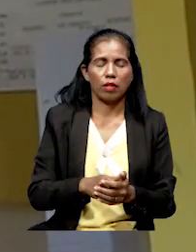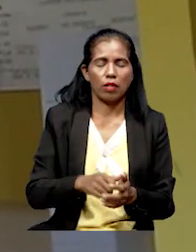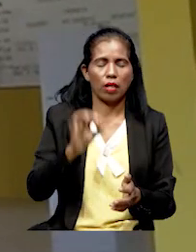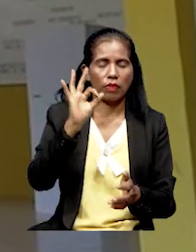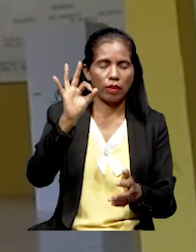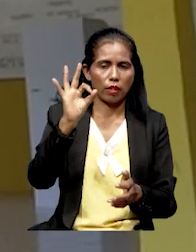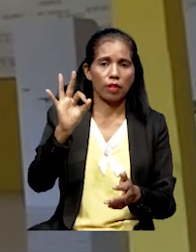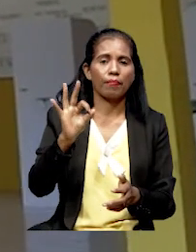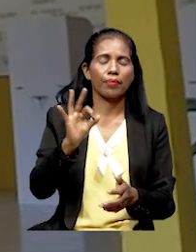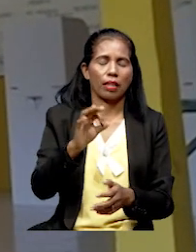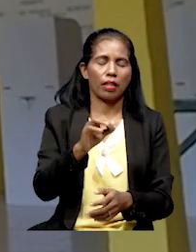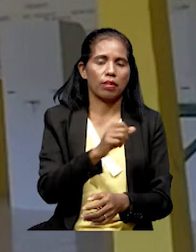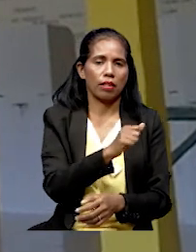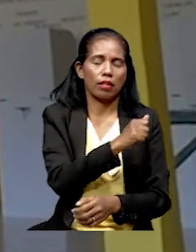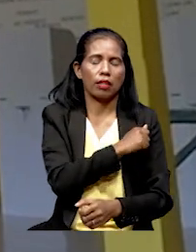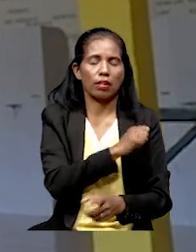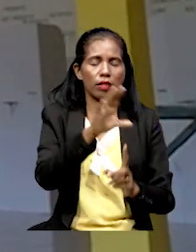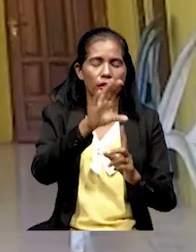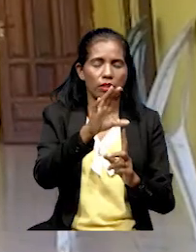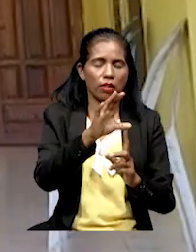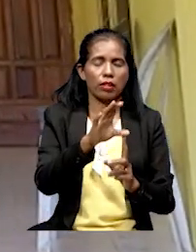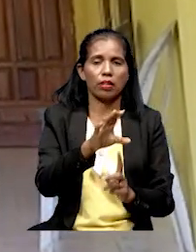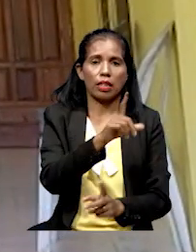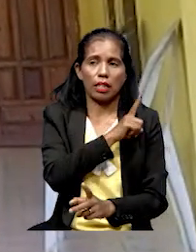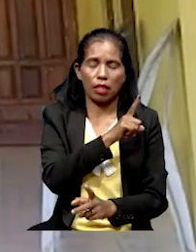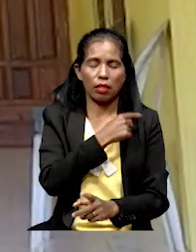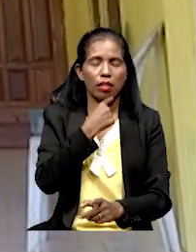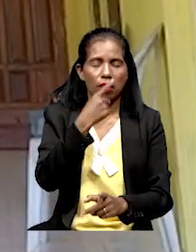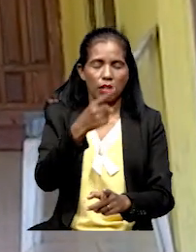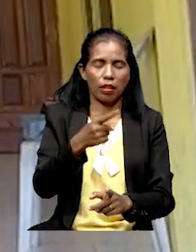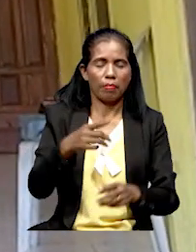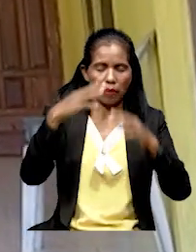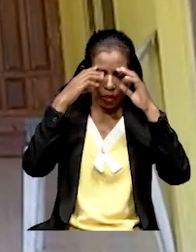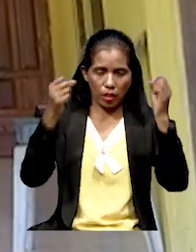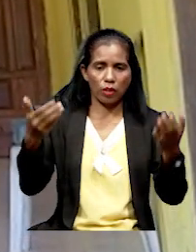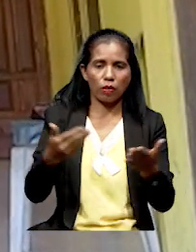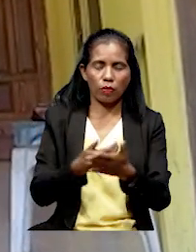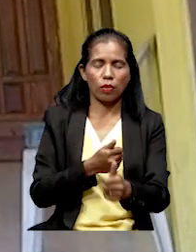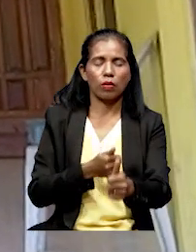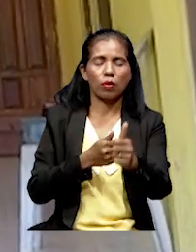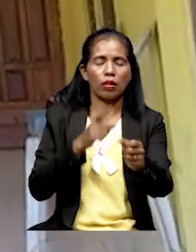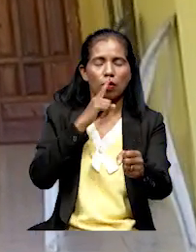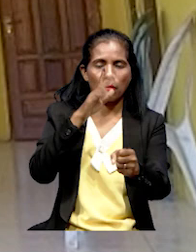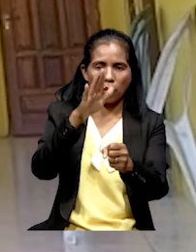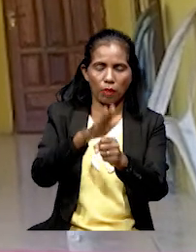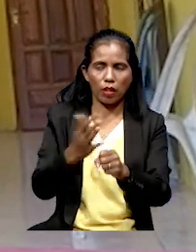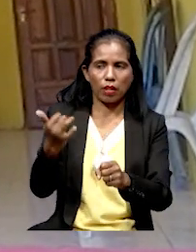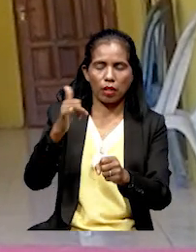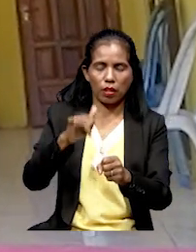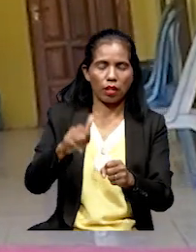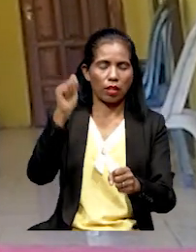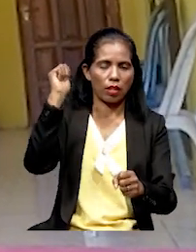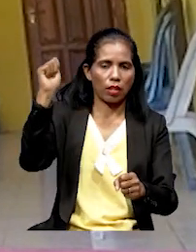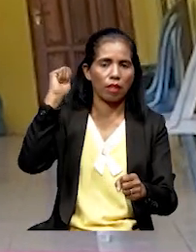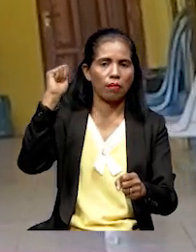Timur hateten, Presidente Republika Fong nebe povo hili, liu seleção ne tenki cumpri ne promessa sira durante a campanha